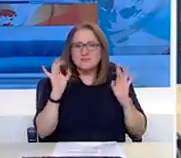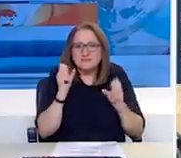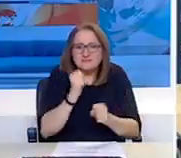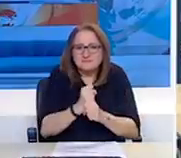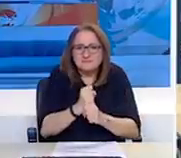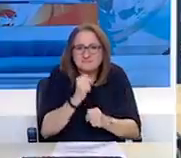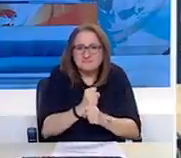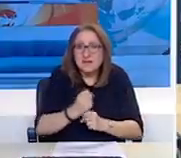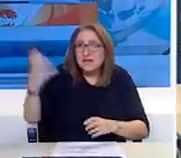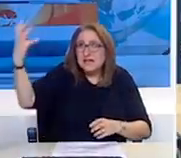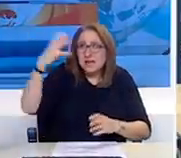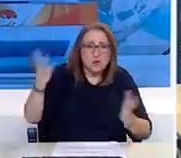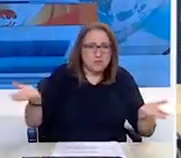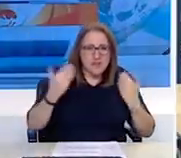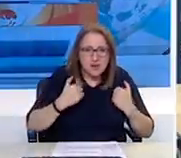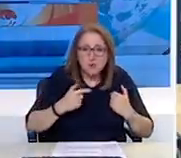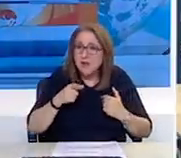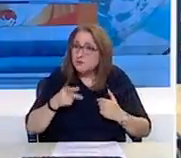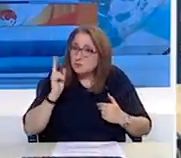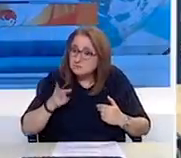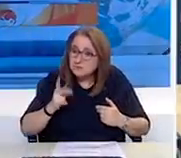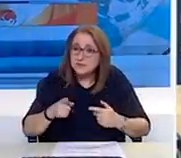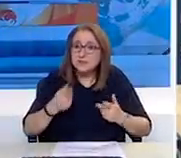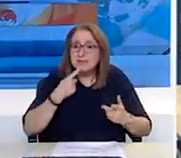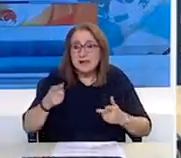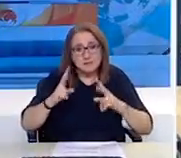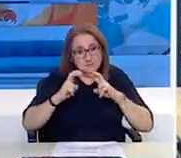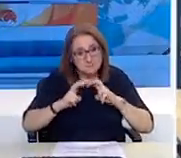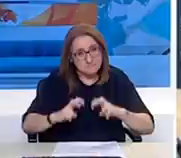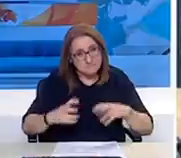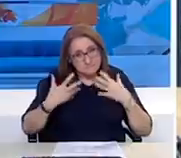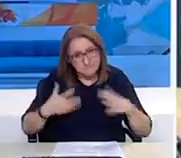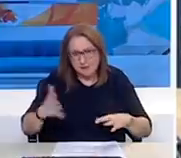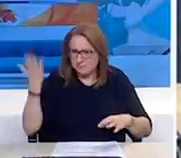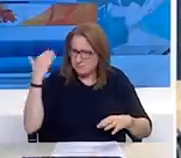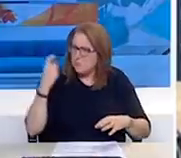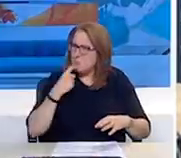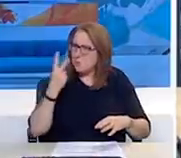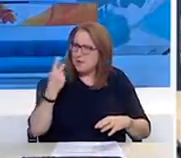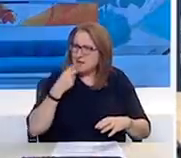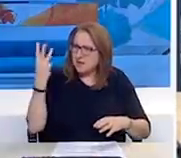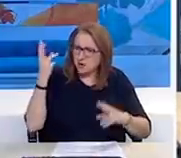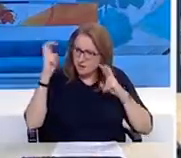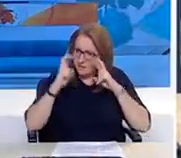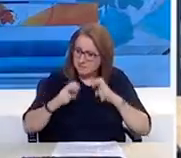νόσο ή μια εικασία υπόθεση, η οποία βασιζόταν σε μεγάλες μελέτες οι οποίες είχαν γίνει πριν 2-3